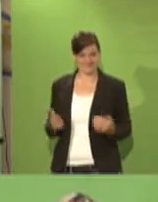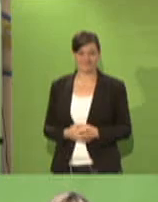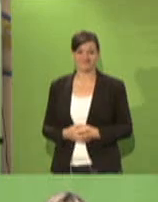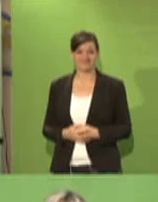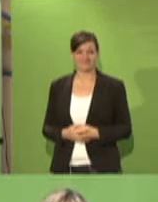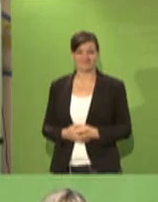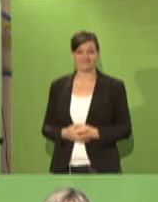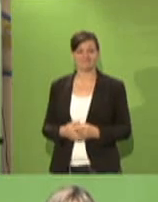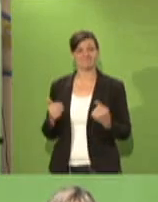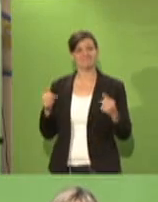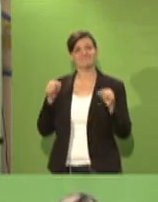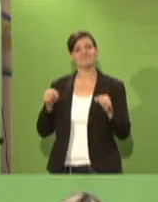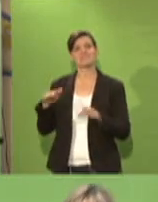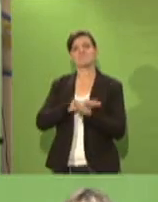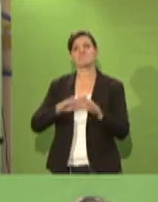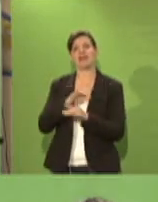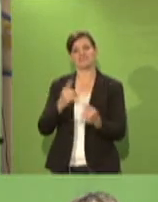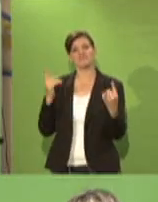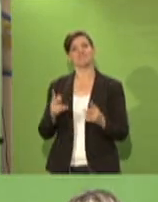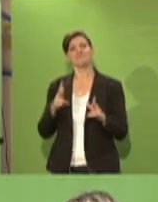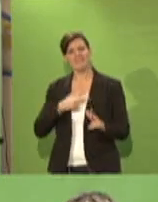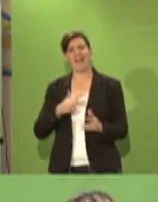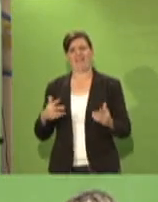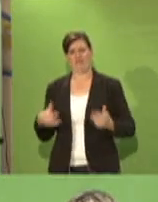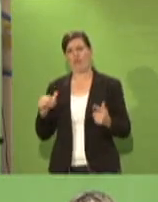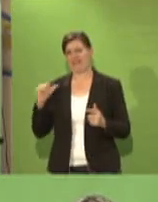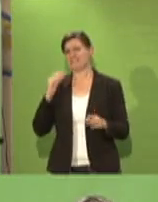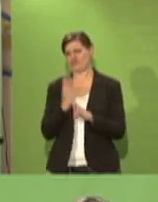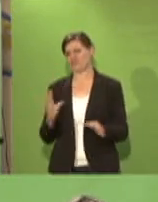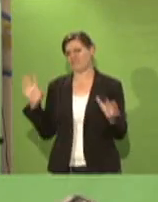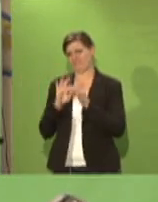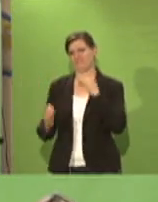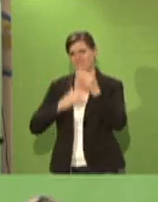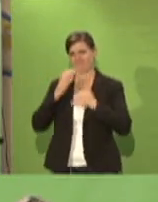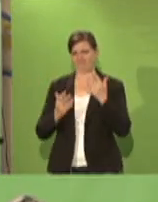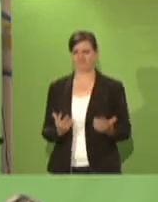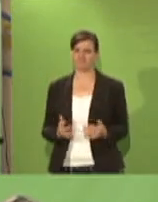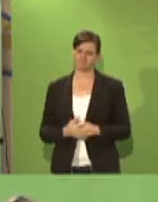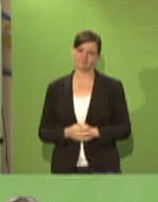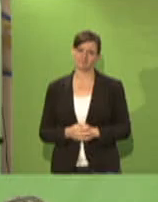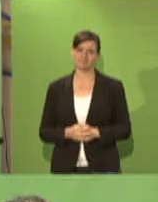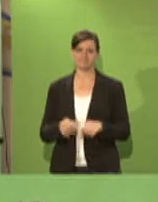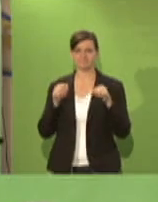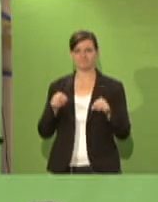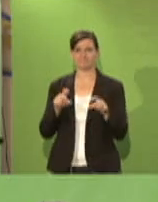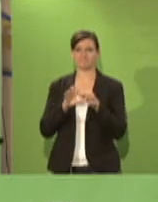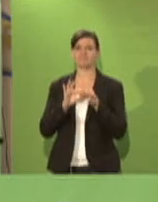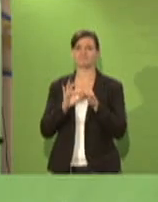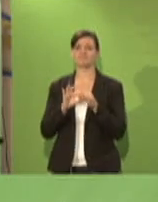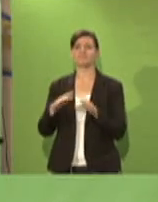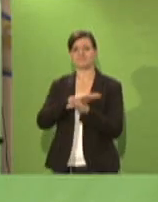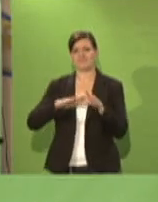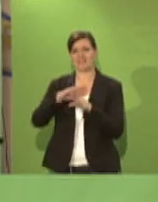mit einem Bereich, wo wir uns wirklich richtig freuen. Das ist ja gestern auch schon angesprochen worden. Dass es tatsächlich gibt